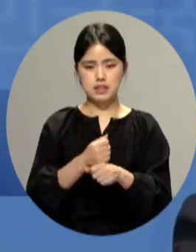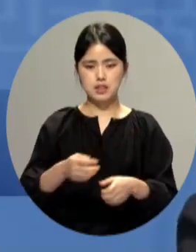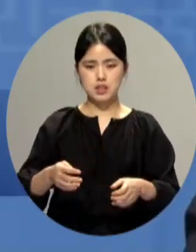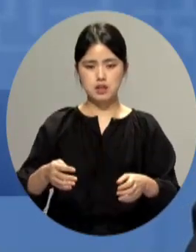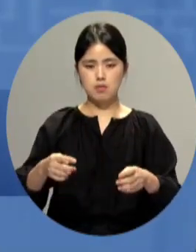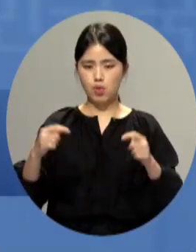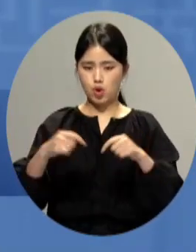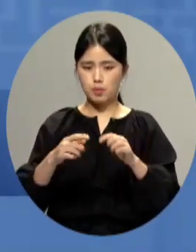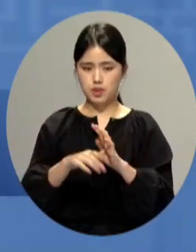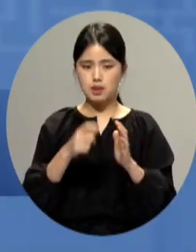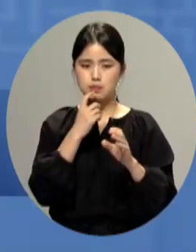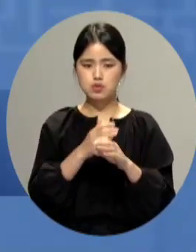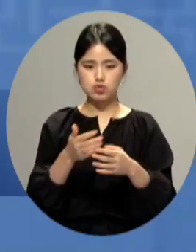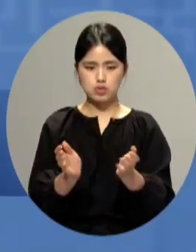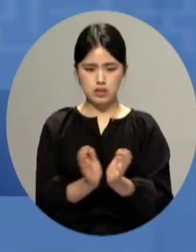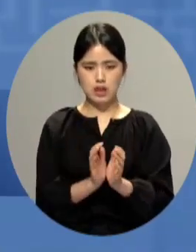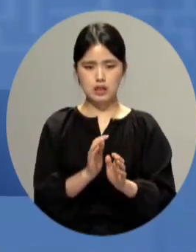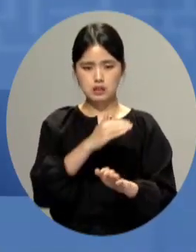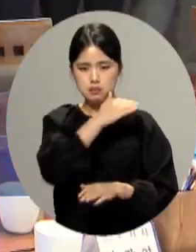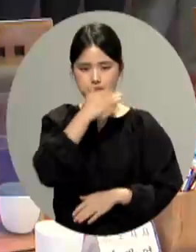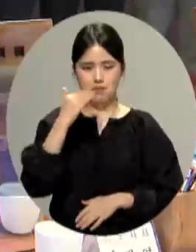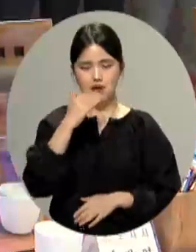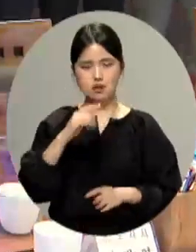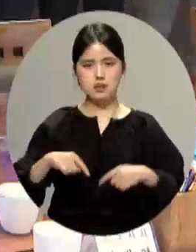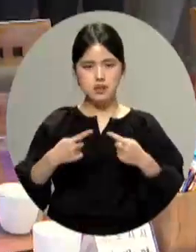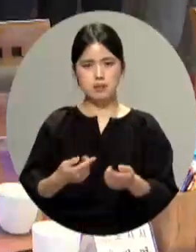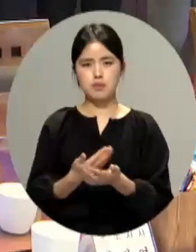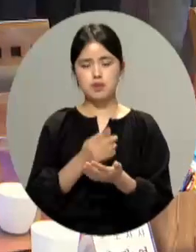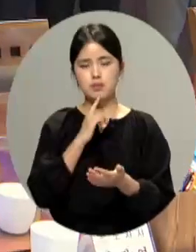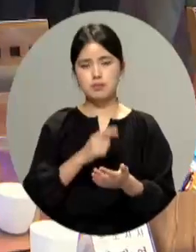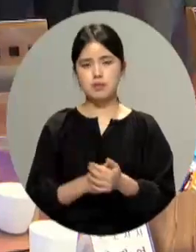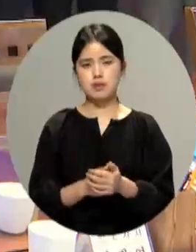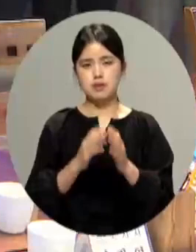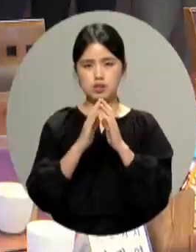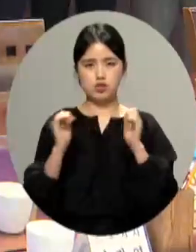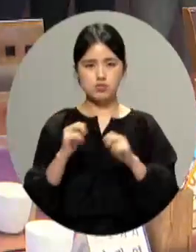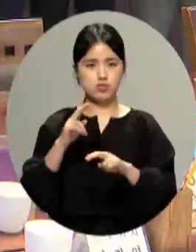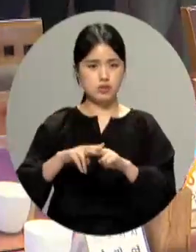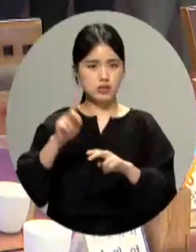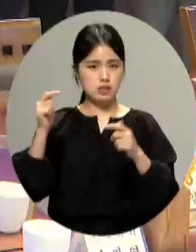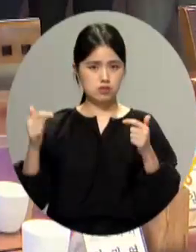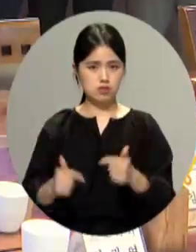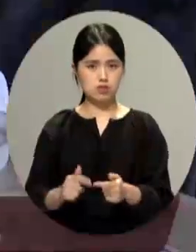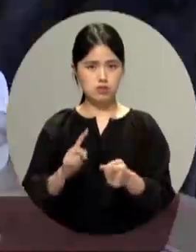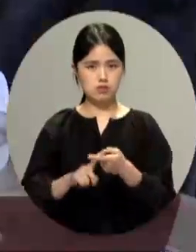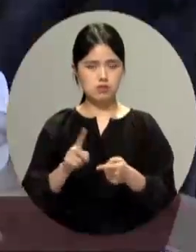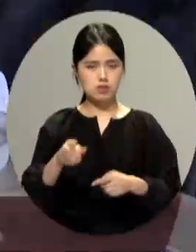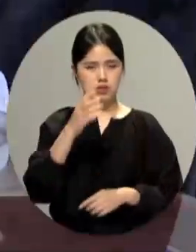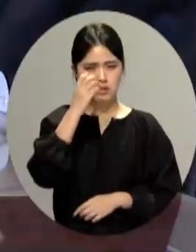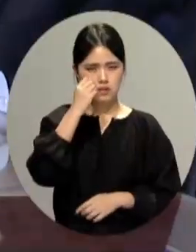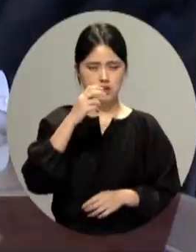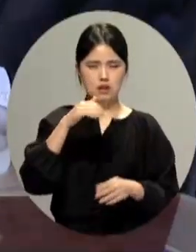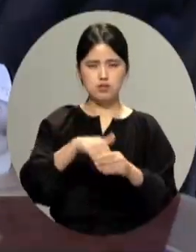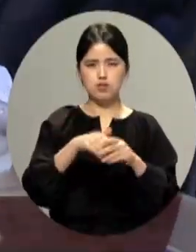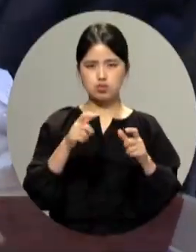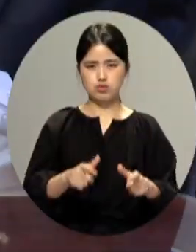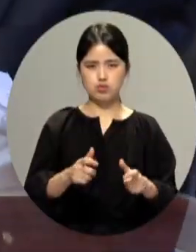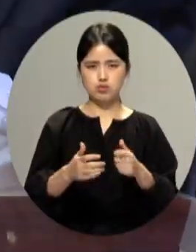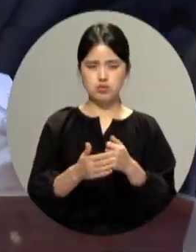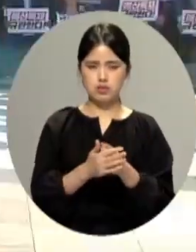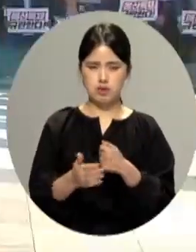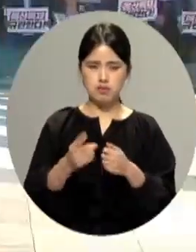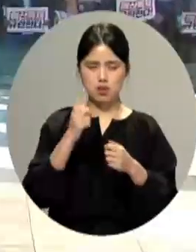자세로 임해줄 것을 촉구합니다. 전북의석 감소는 기형적인 선거구로 인한 왜곡